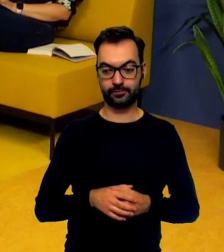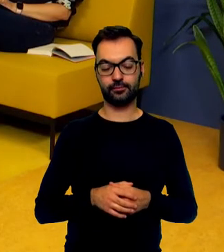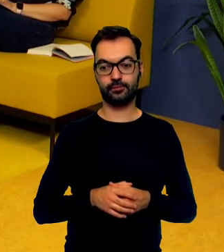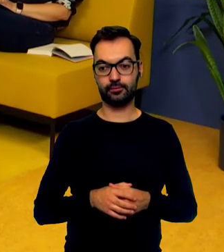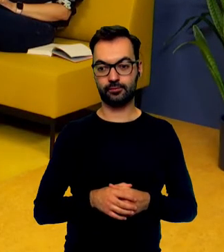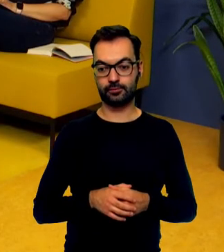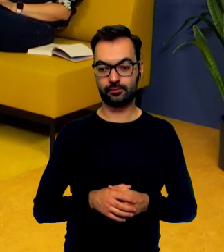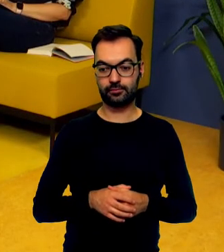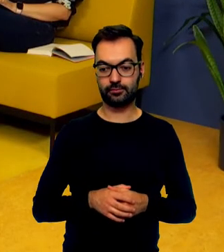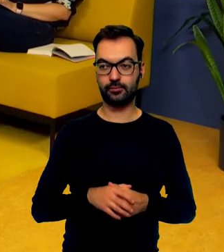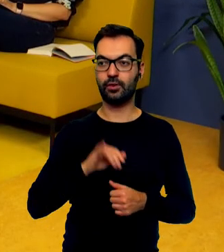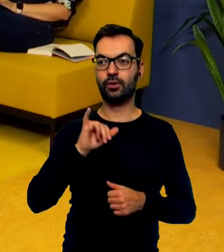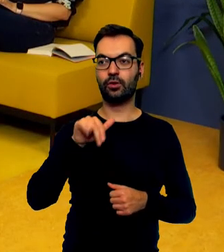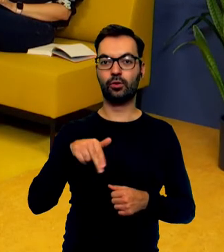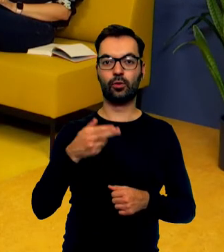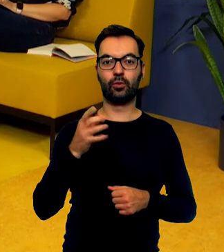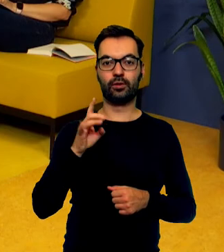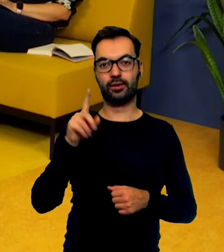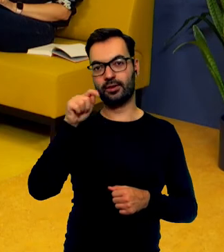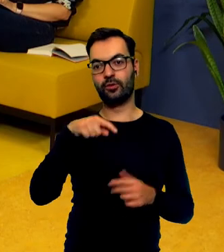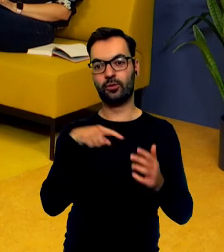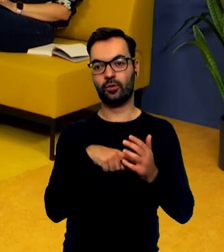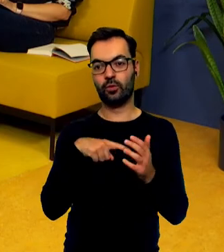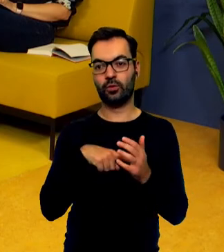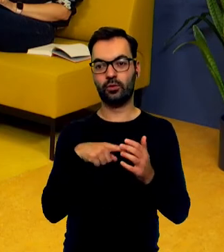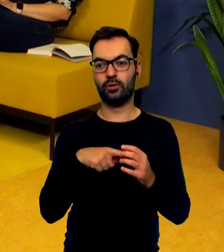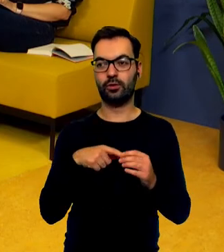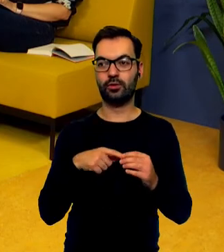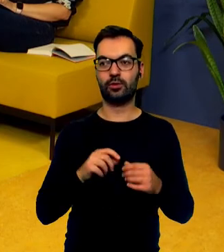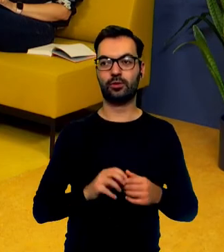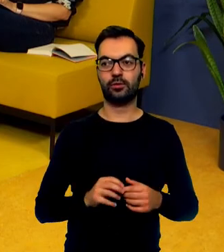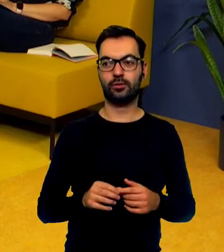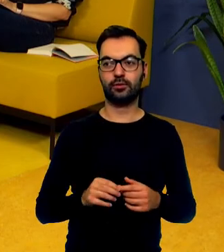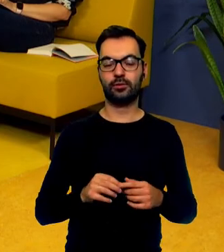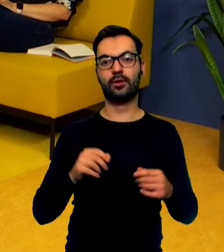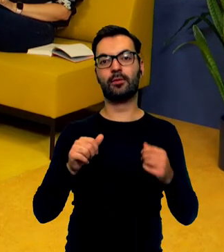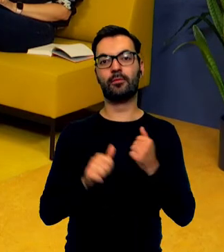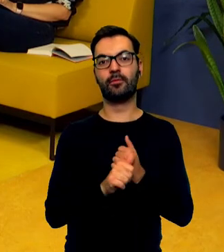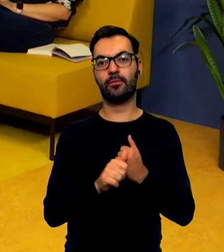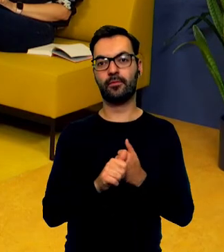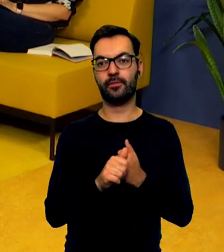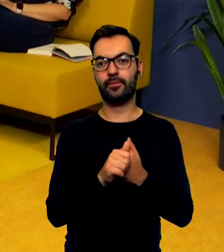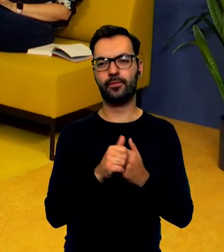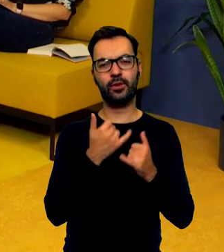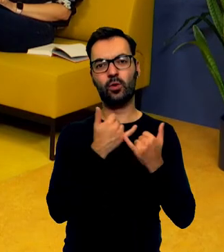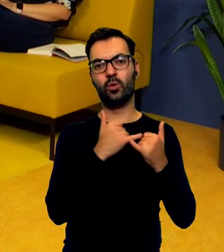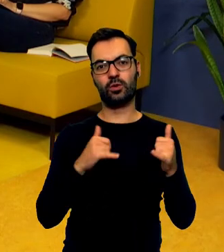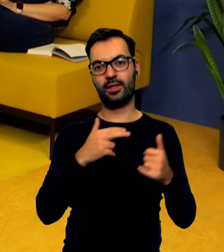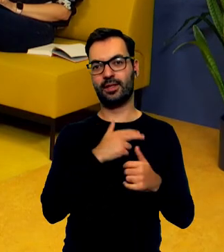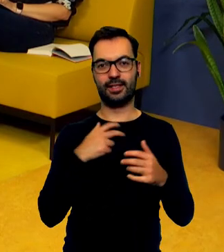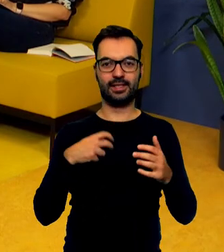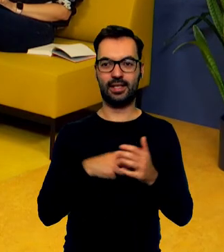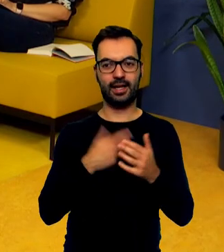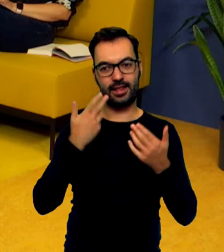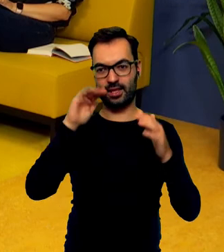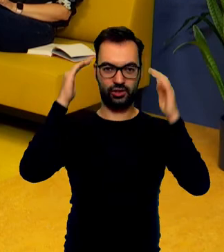jest, jak mówi Jung, coś, co właśnie w dużym stopniu może odzwierciedlać różne nasze takie cechy nieuświadomione, ale